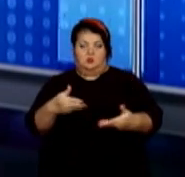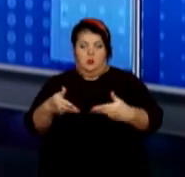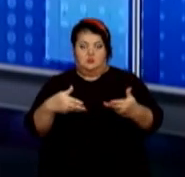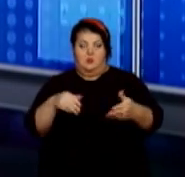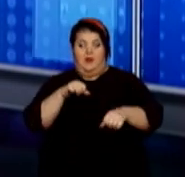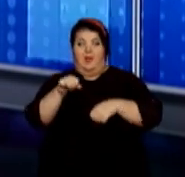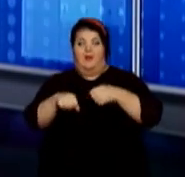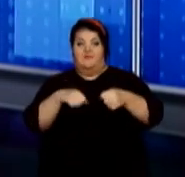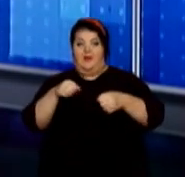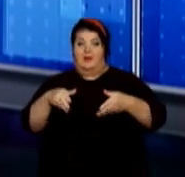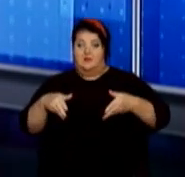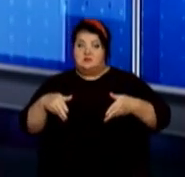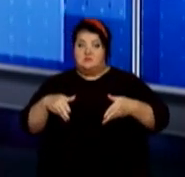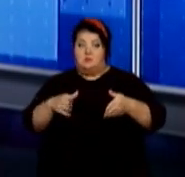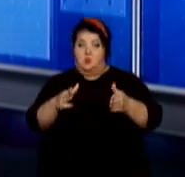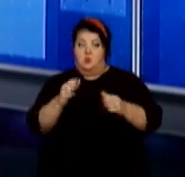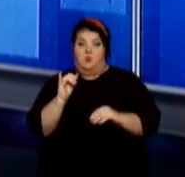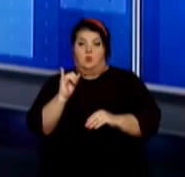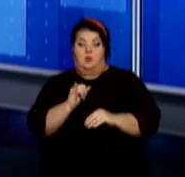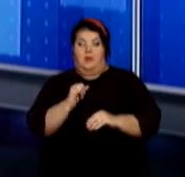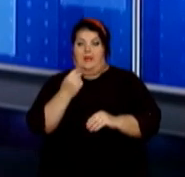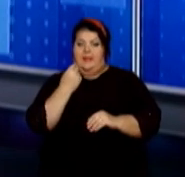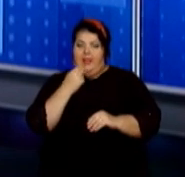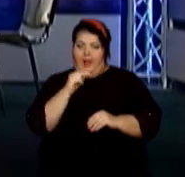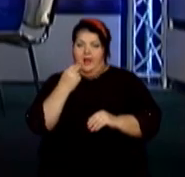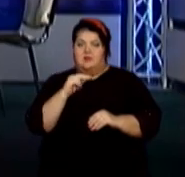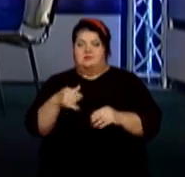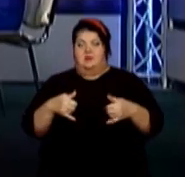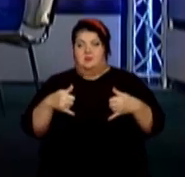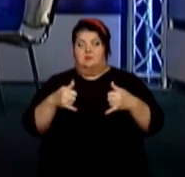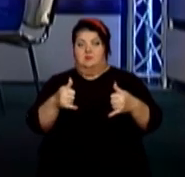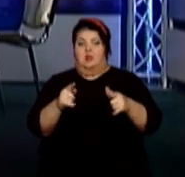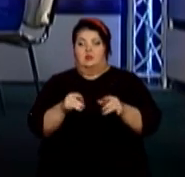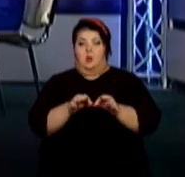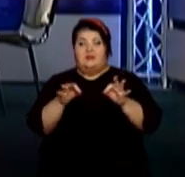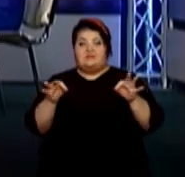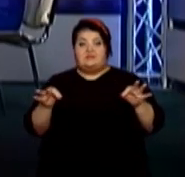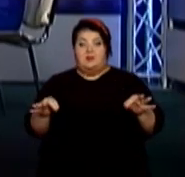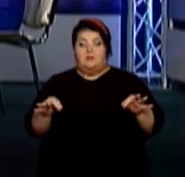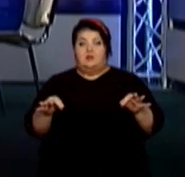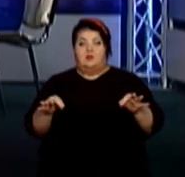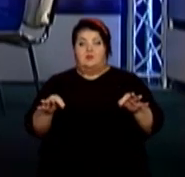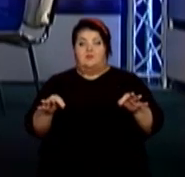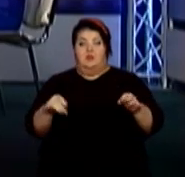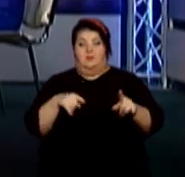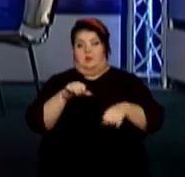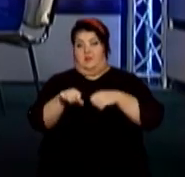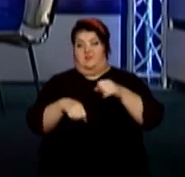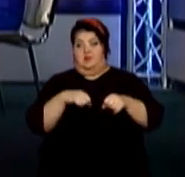велосмугу на пішохідній частині і якісне дорожнє покриття. То замірів стосовно пересування велосипедистів там не